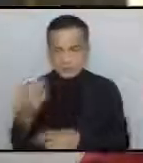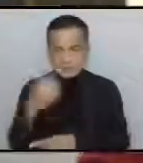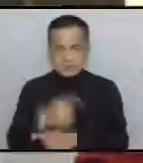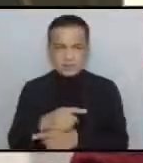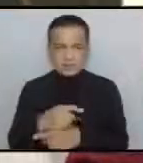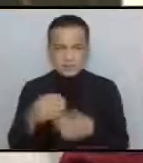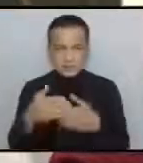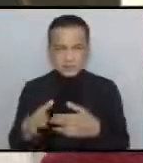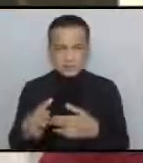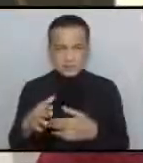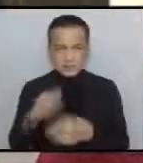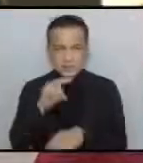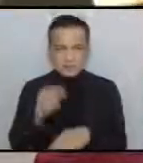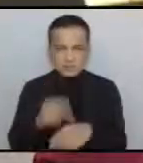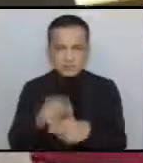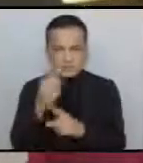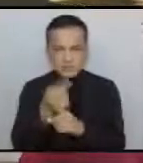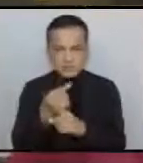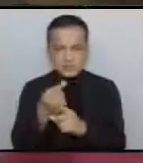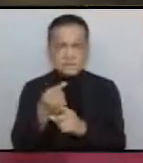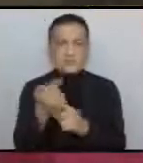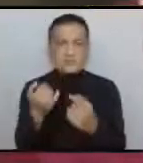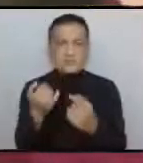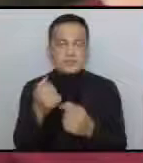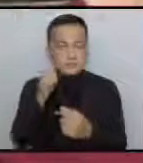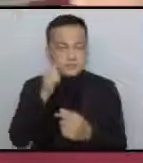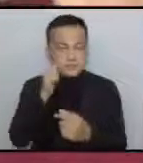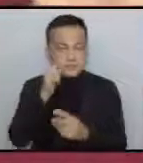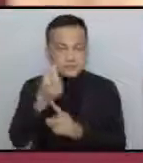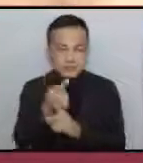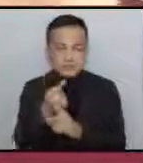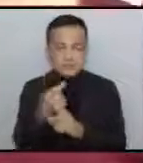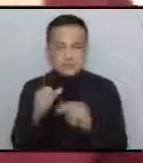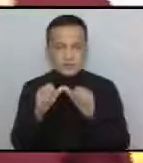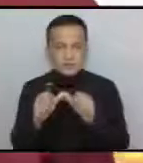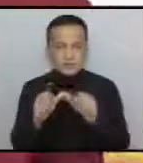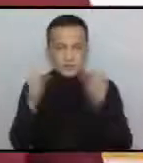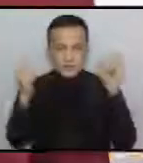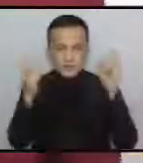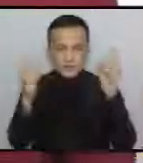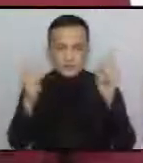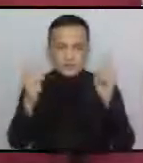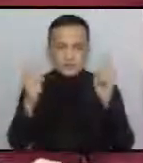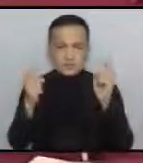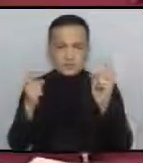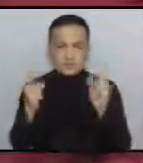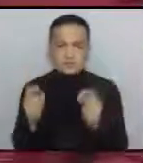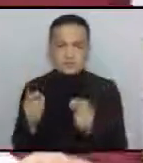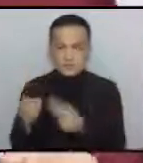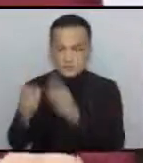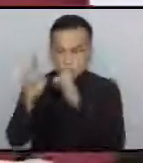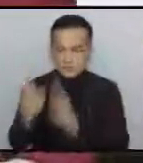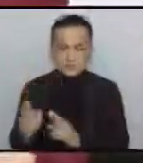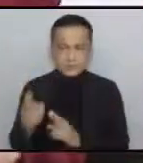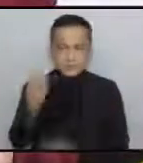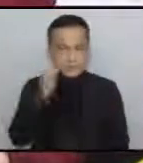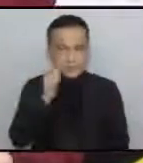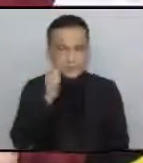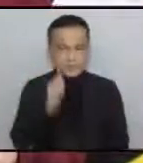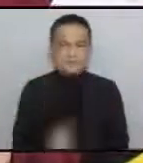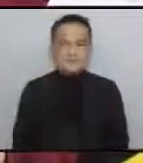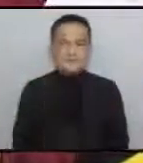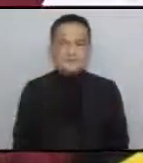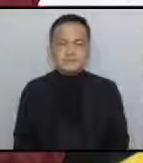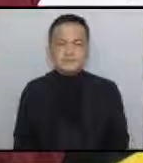Chi, tuloy-tuloy pa rin ang ating pagdiriwang at pagpupugay sa mga kababaihan. At dahil dyan, may